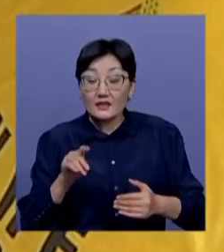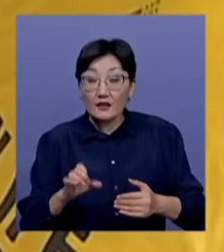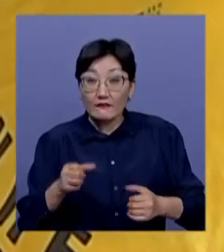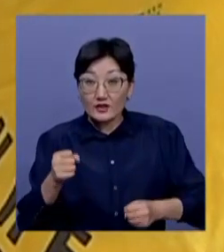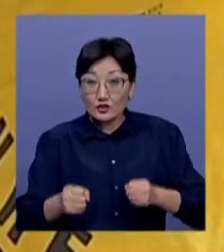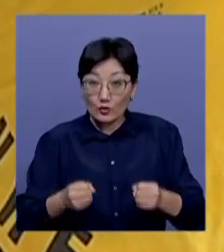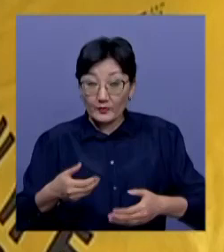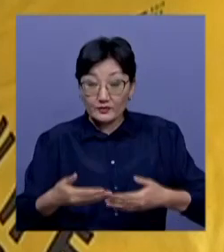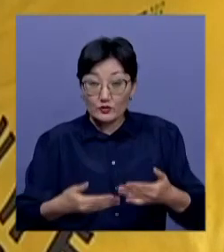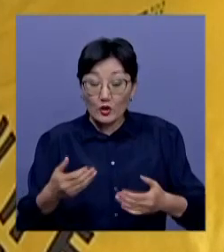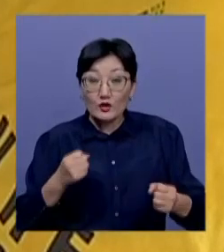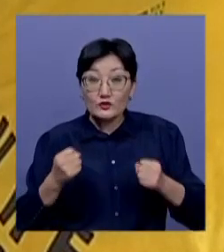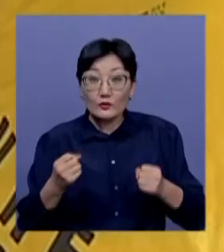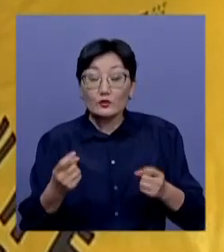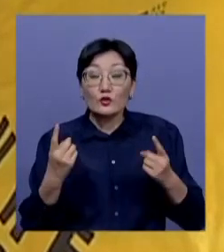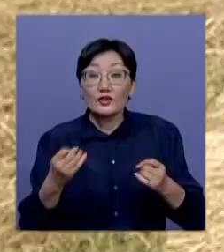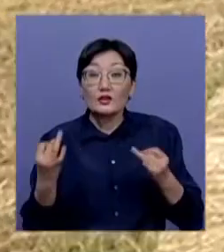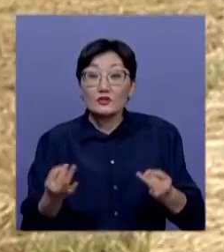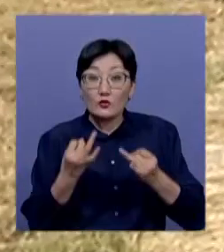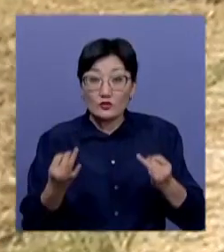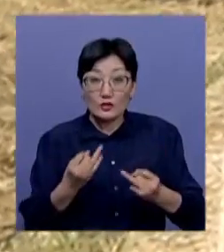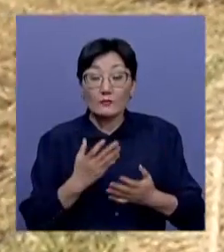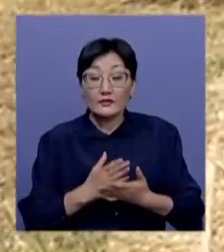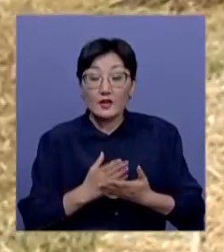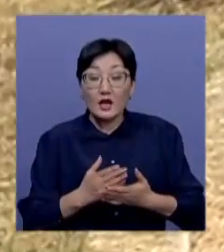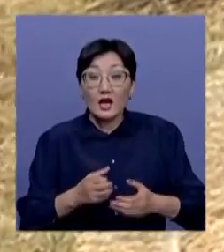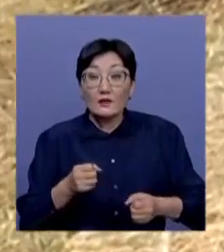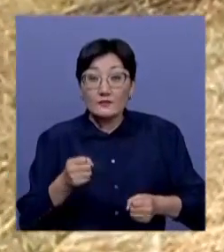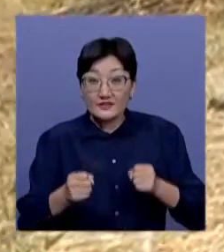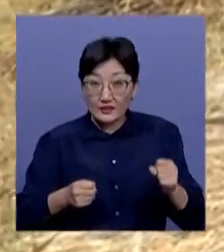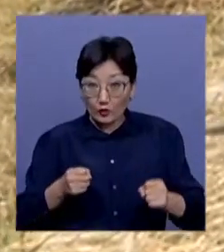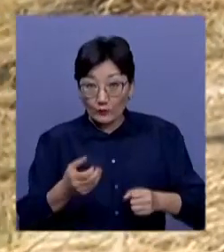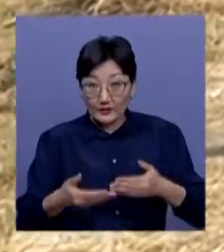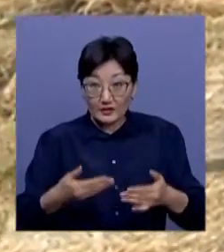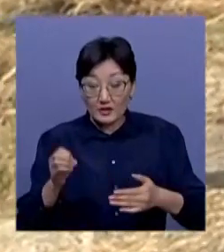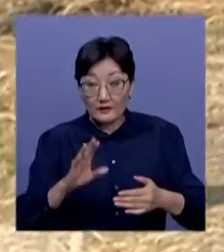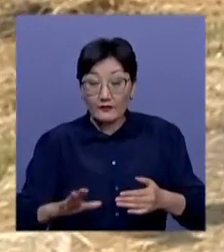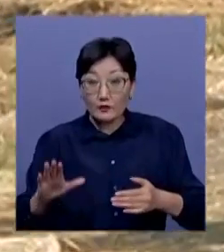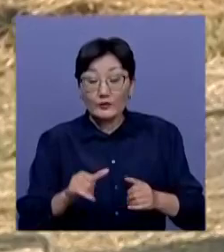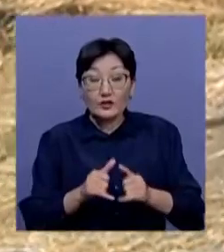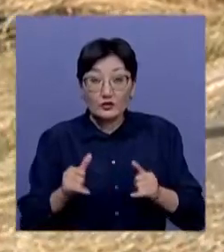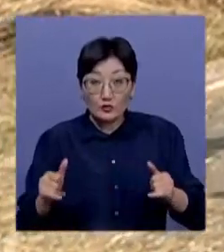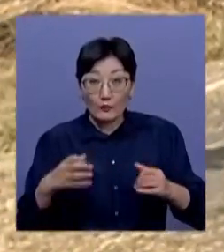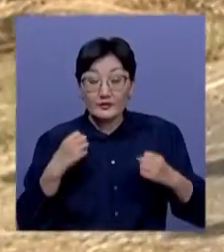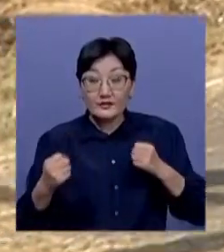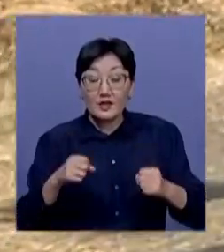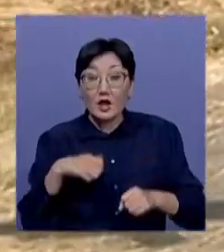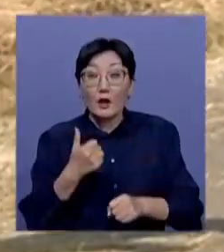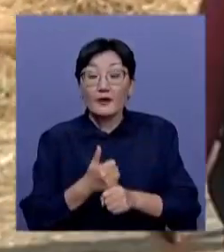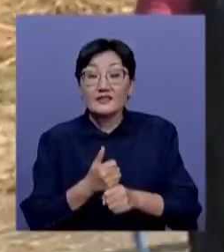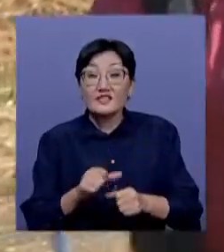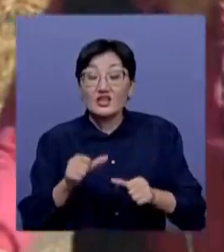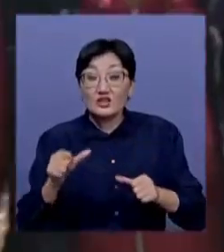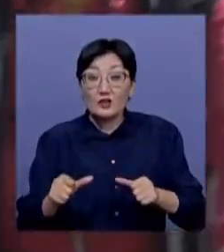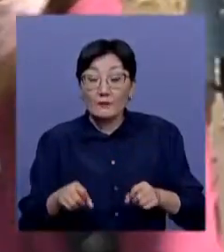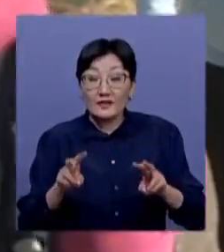спортына үлкен қызығушылық танытатындар көп. Скандинавиялық жүріс Еуропада кең таралған спорт түрі. Бұл серияның басты ерекшелігі